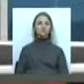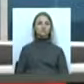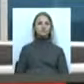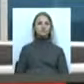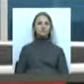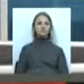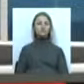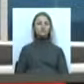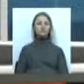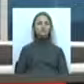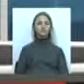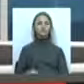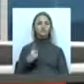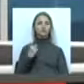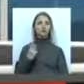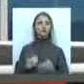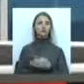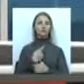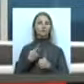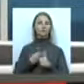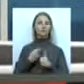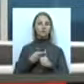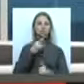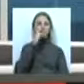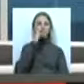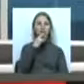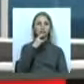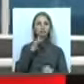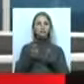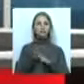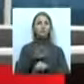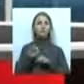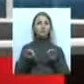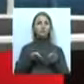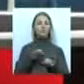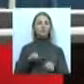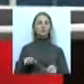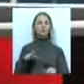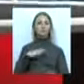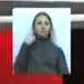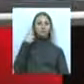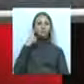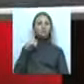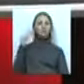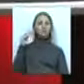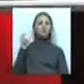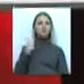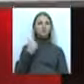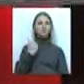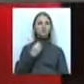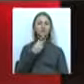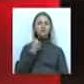Қазақстанның жүз жаңа есімі. Елбасының болашаққа бағдар рухани жаңғыру мақала шеңберінде тәуелсіз Қазақстанның қалыптасуына және білім,